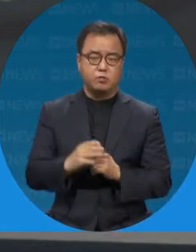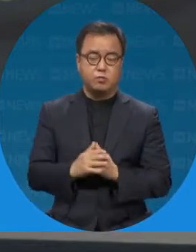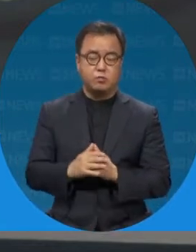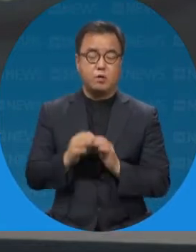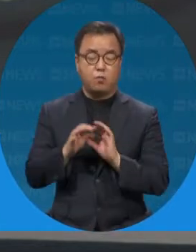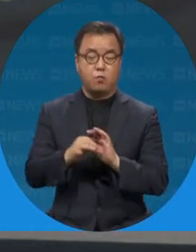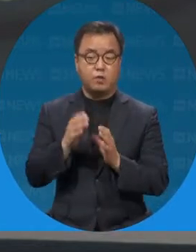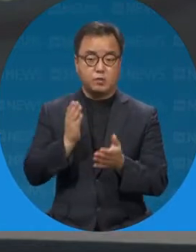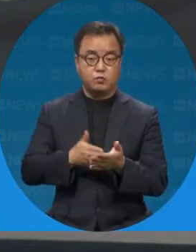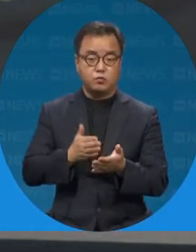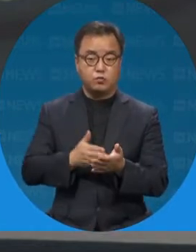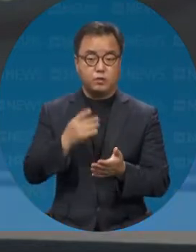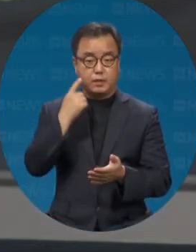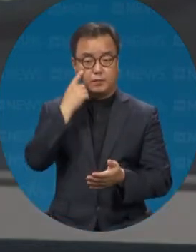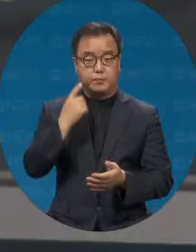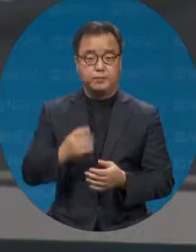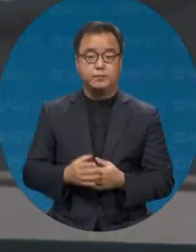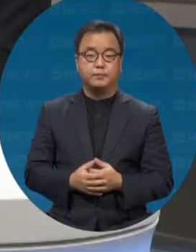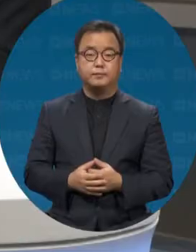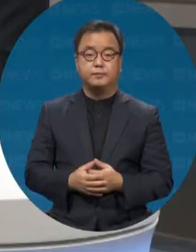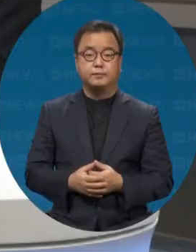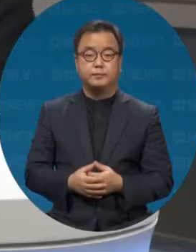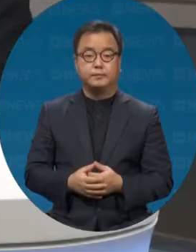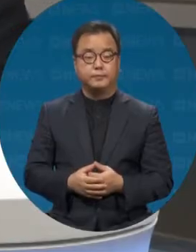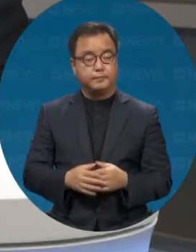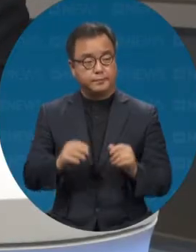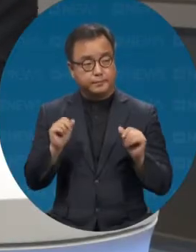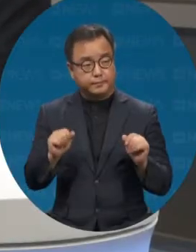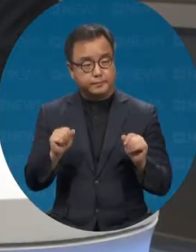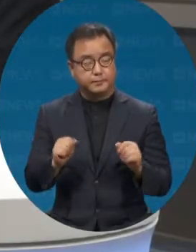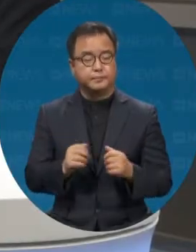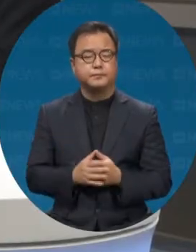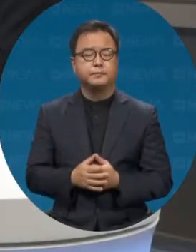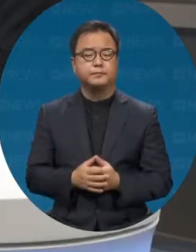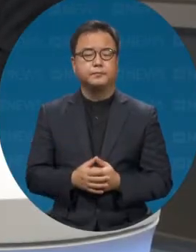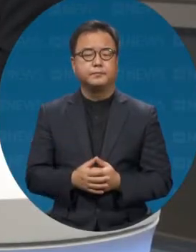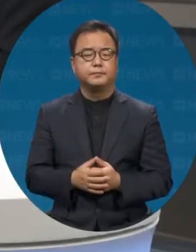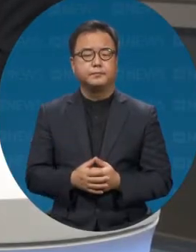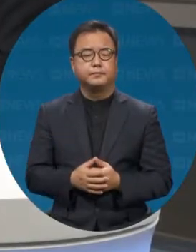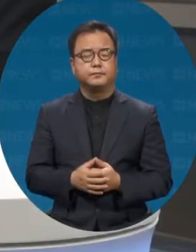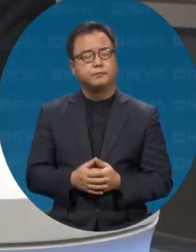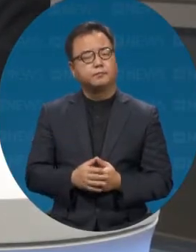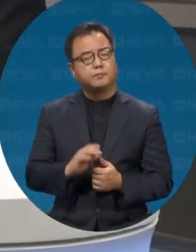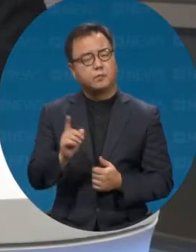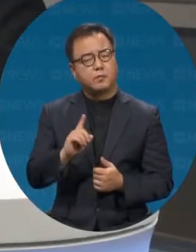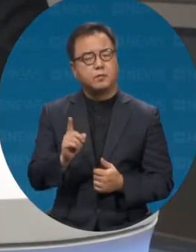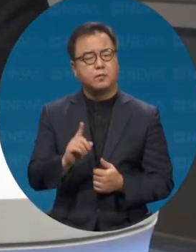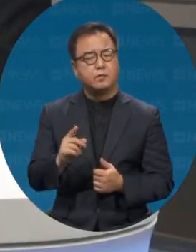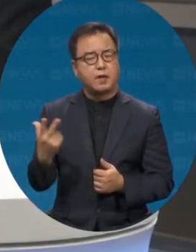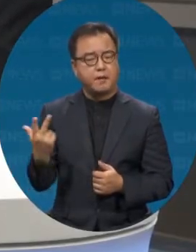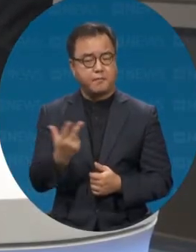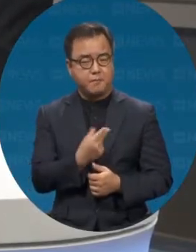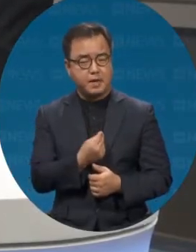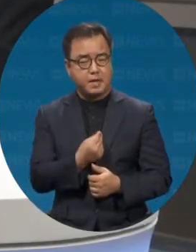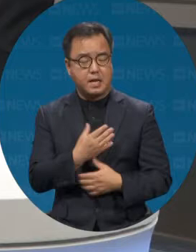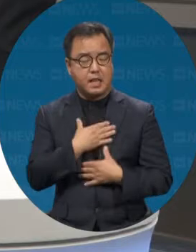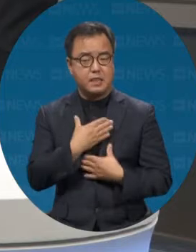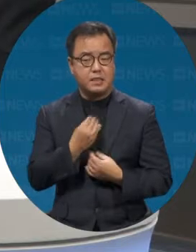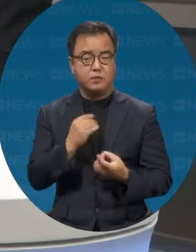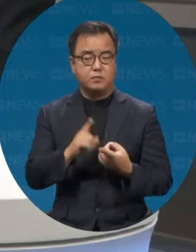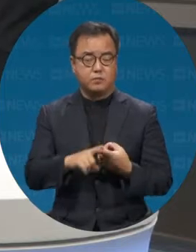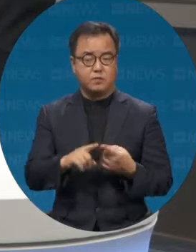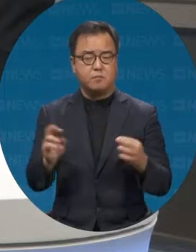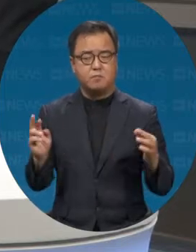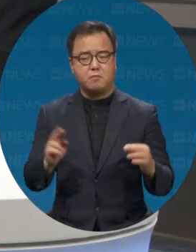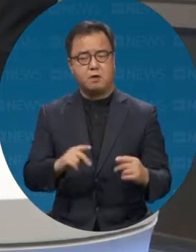글로벌 뉴스 브리핑에서 살펴보겠습니다. 길금 기자, 안녕하세요. 안녕하세요. 네, 자, 사실은 아직 백신 안전성을 두고